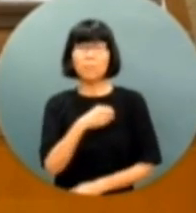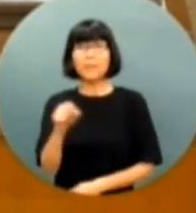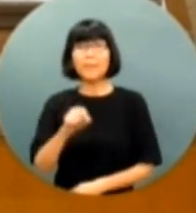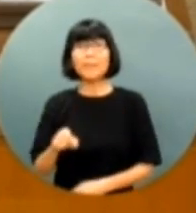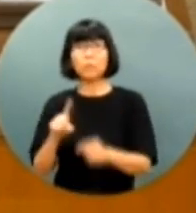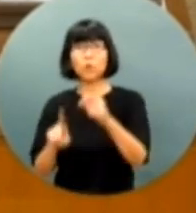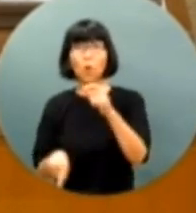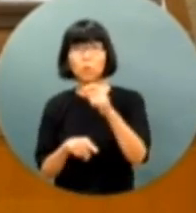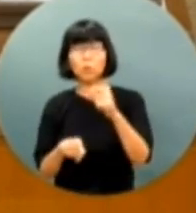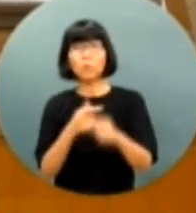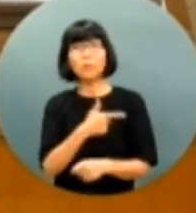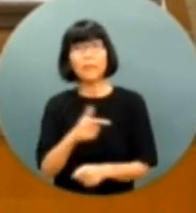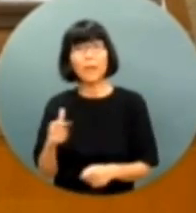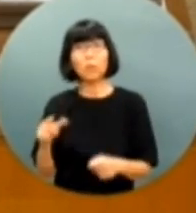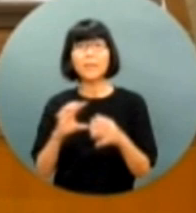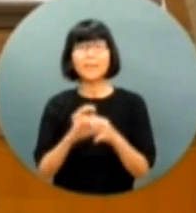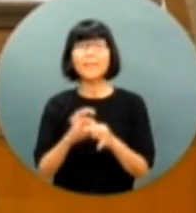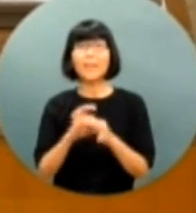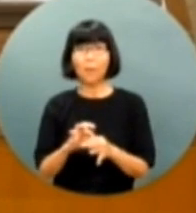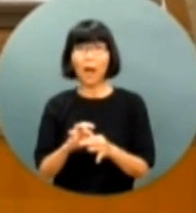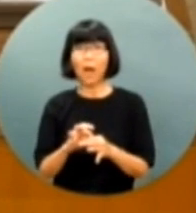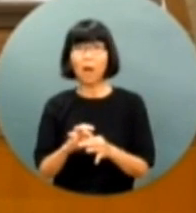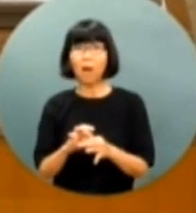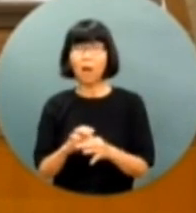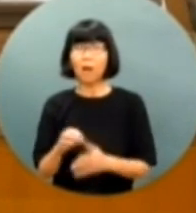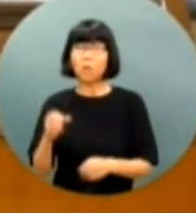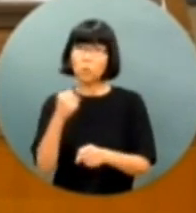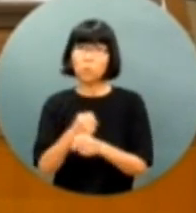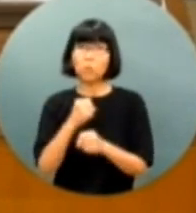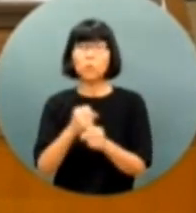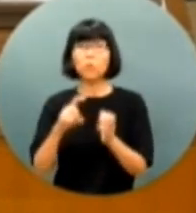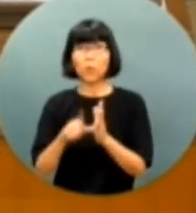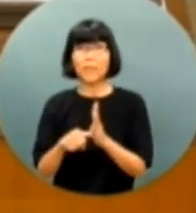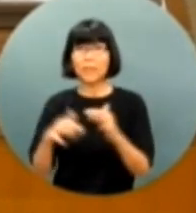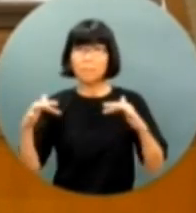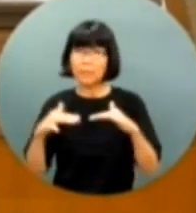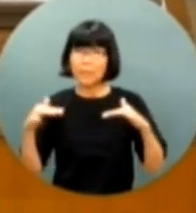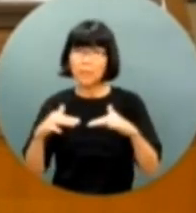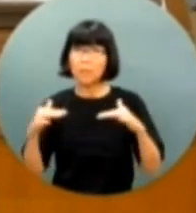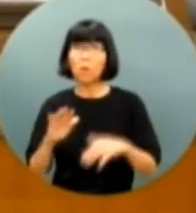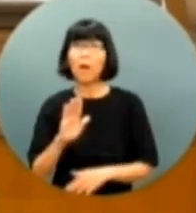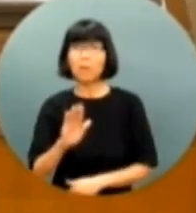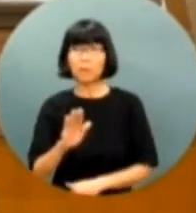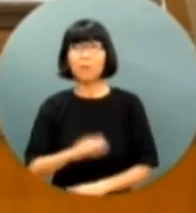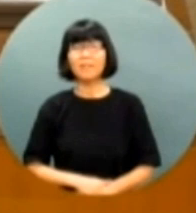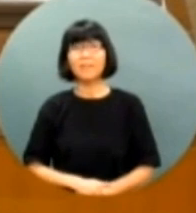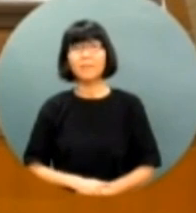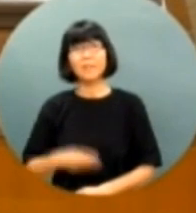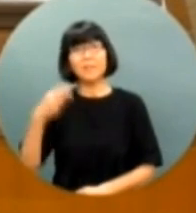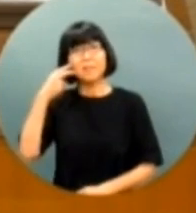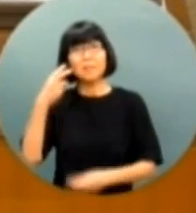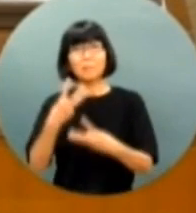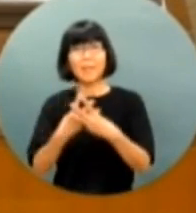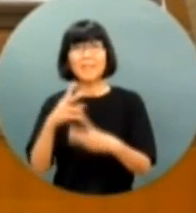きましては、これは相当当時突っ込んだ議論がありまして、松田議員がそんなにお若かったとはちょっと